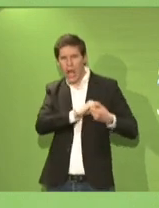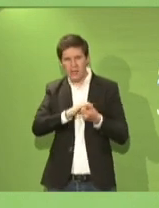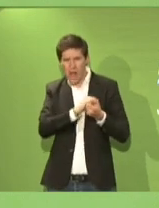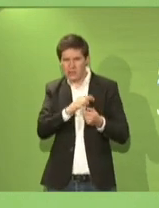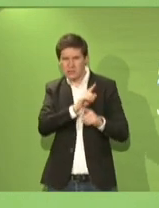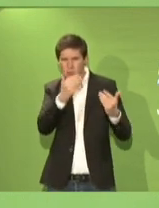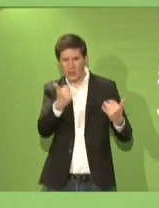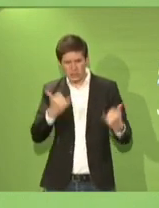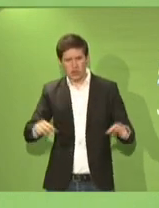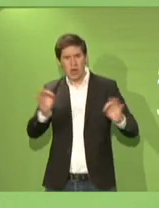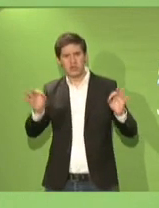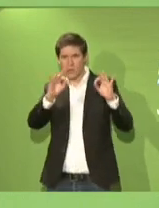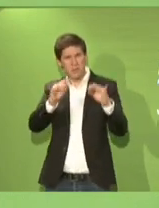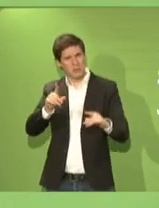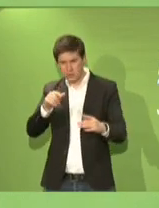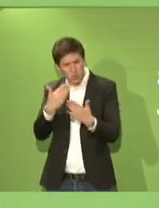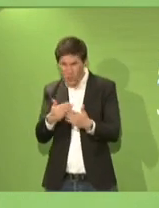weitergehen.